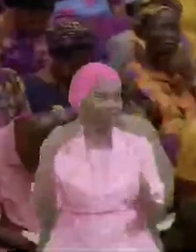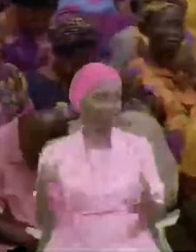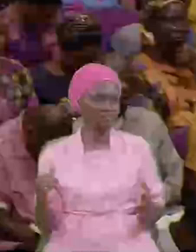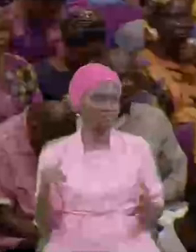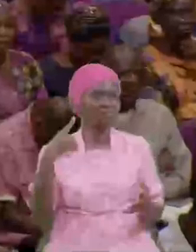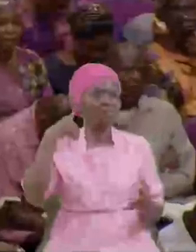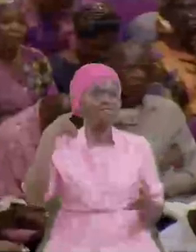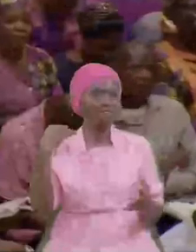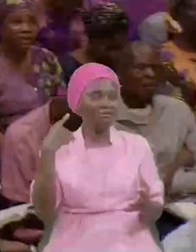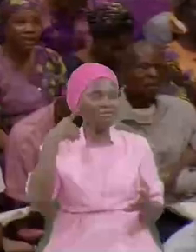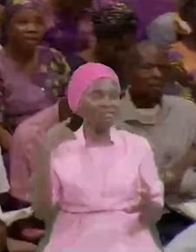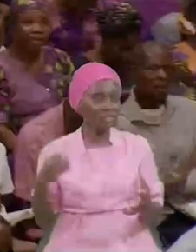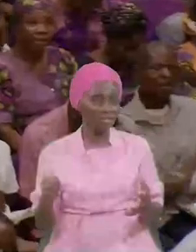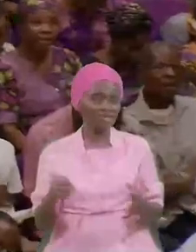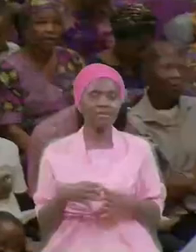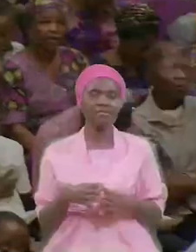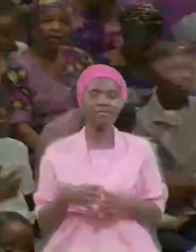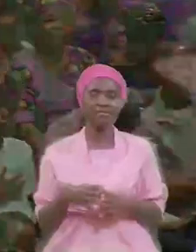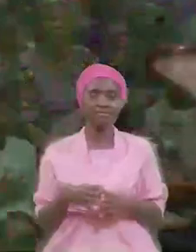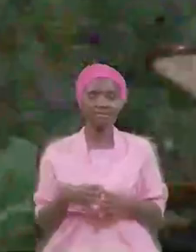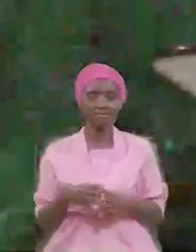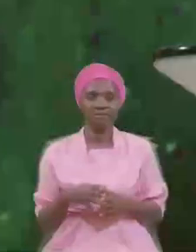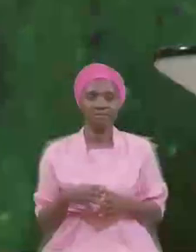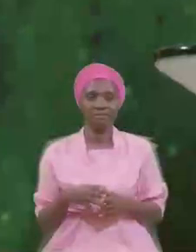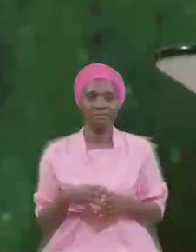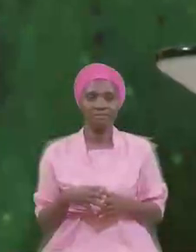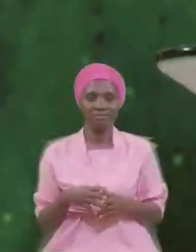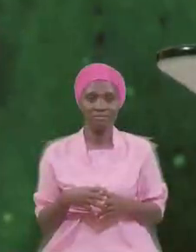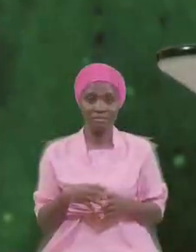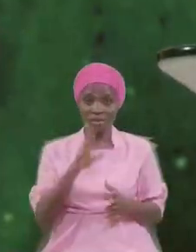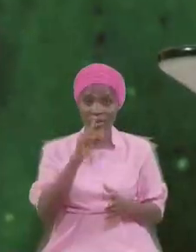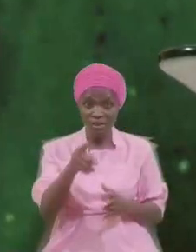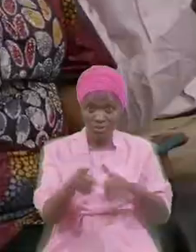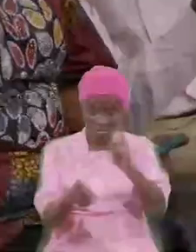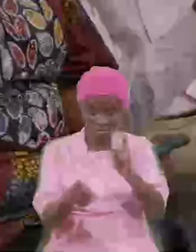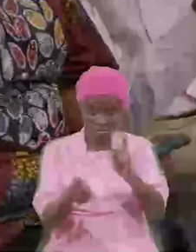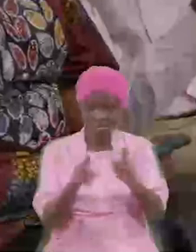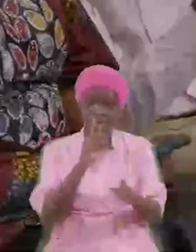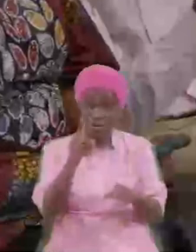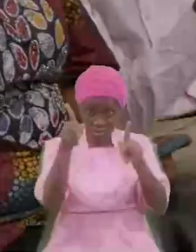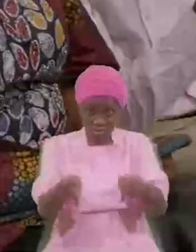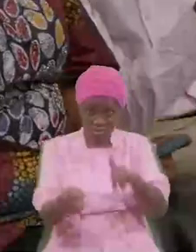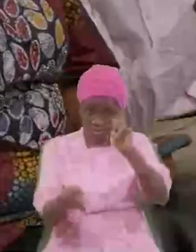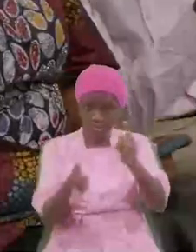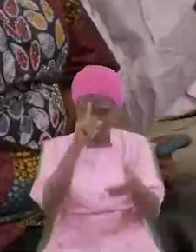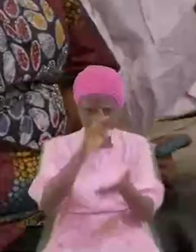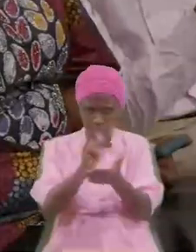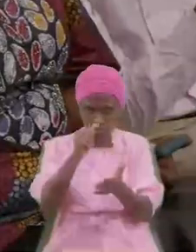ta richesse. Qui est-ce? Est-ce que vous y